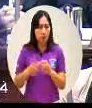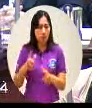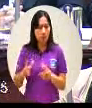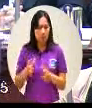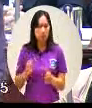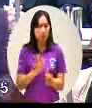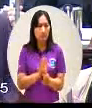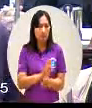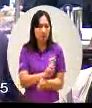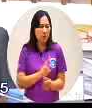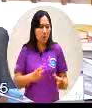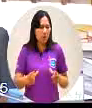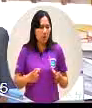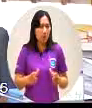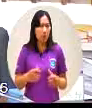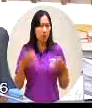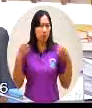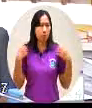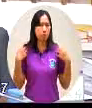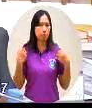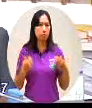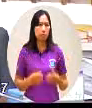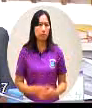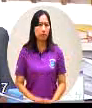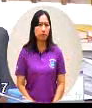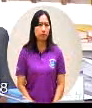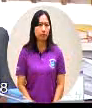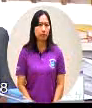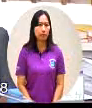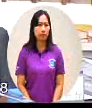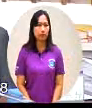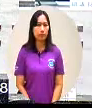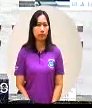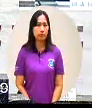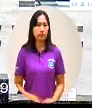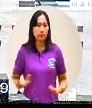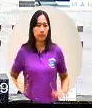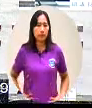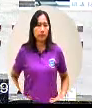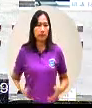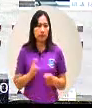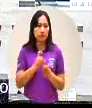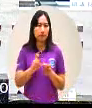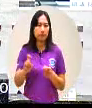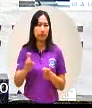尽责任，谢谢。 啊，休息10分钟哦。